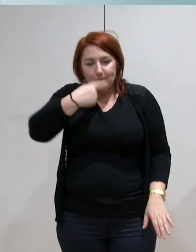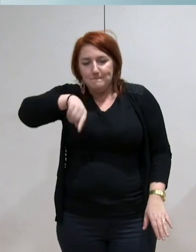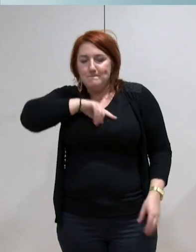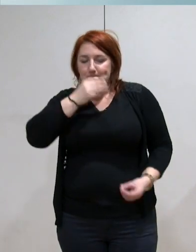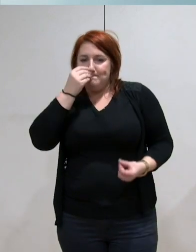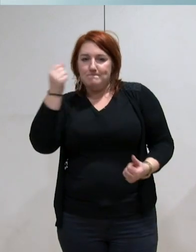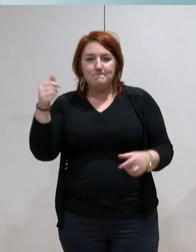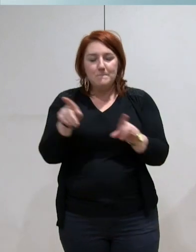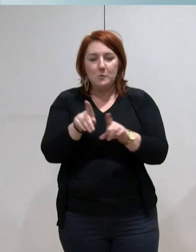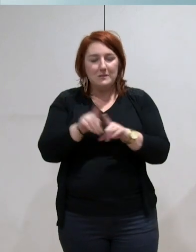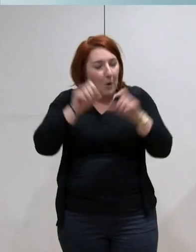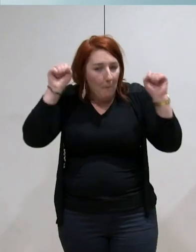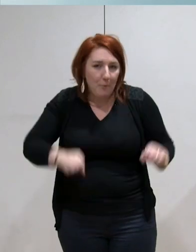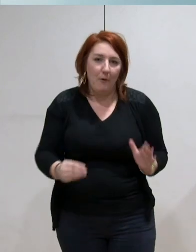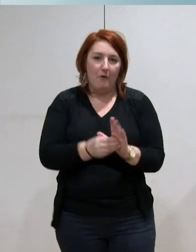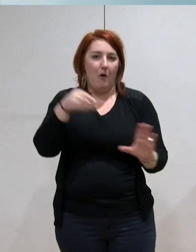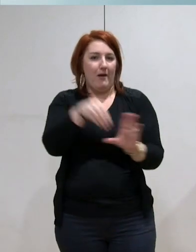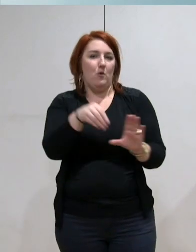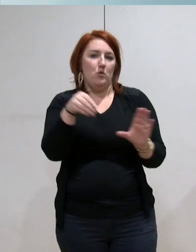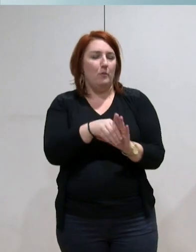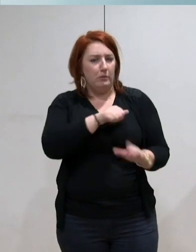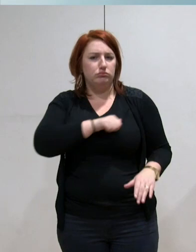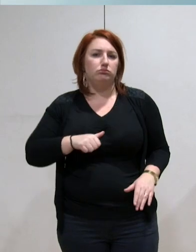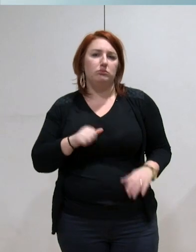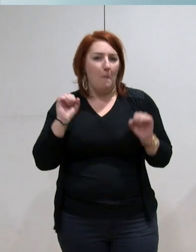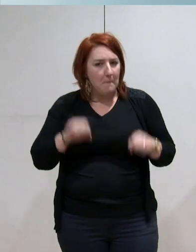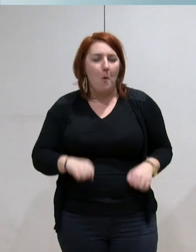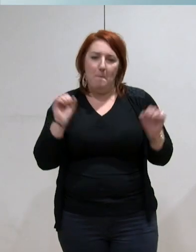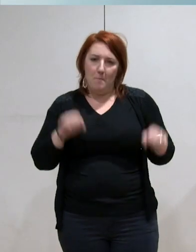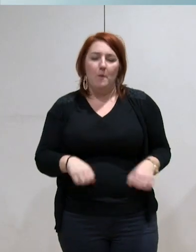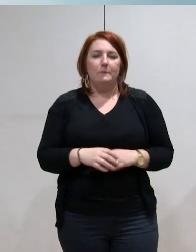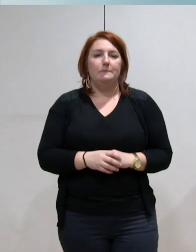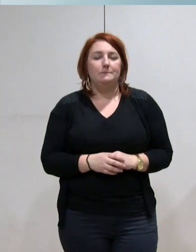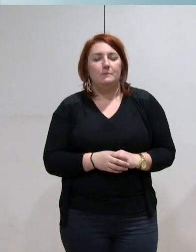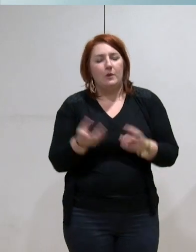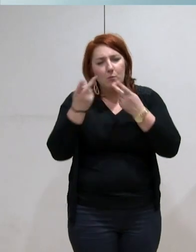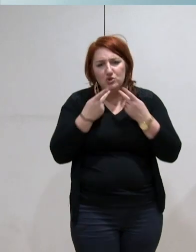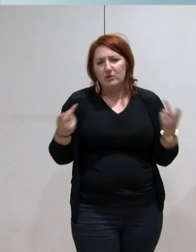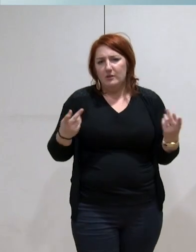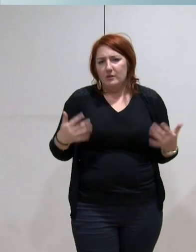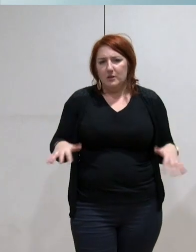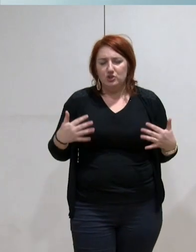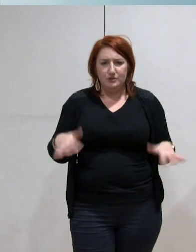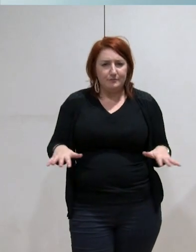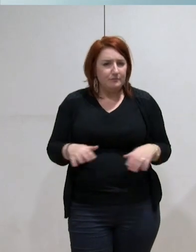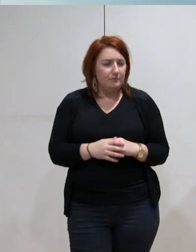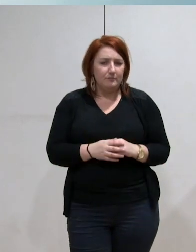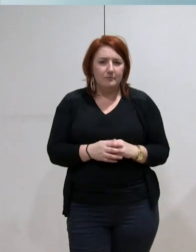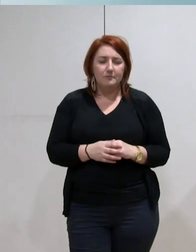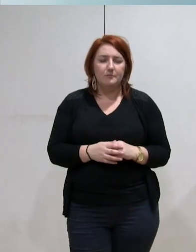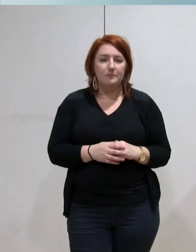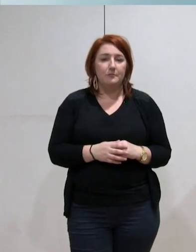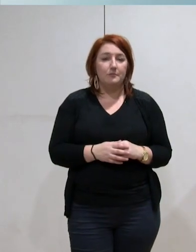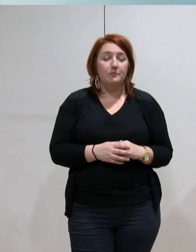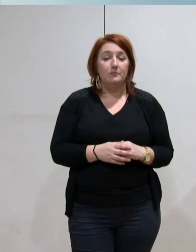sources d'économie tout à fait substantiell je l'ai dit que dire de